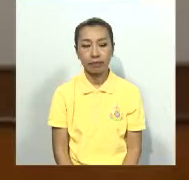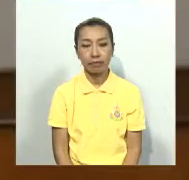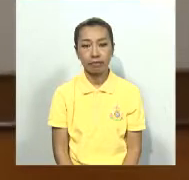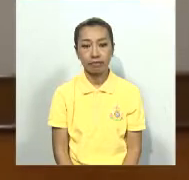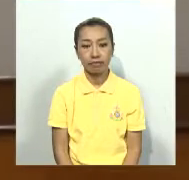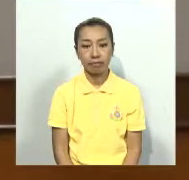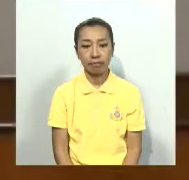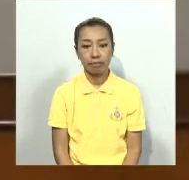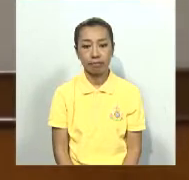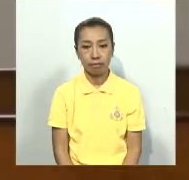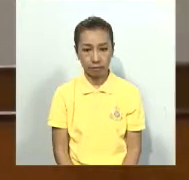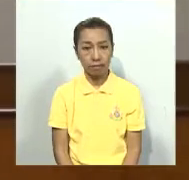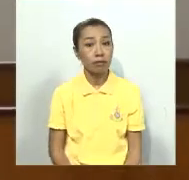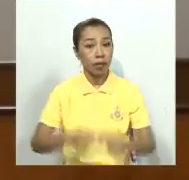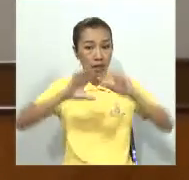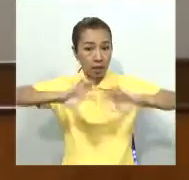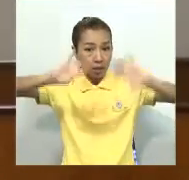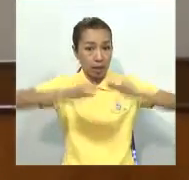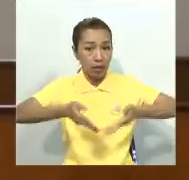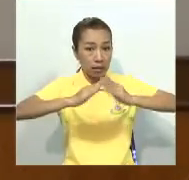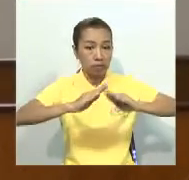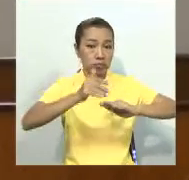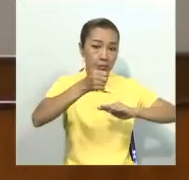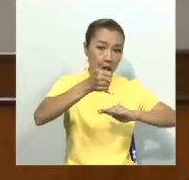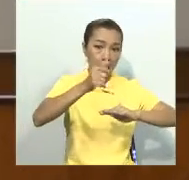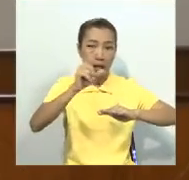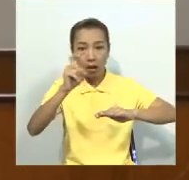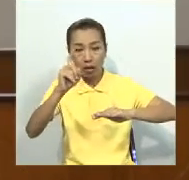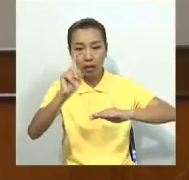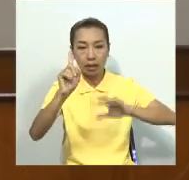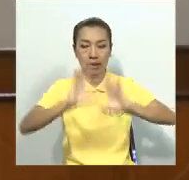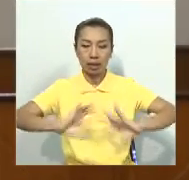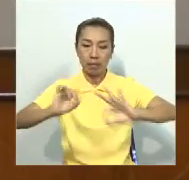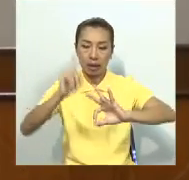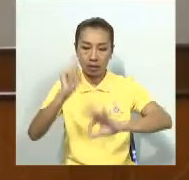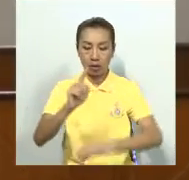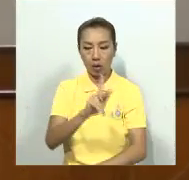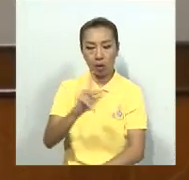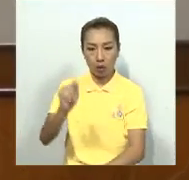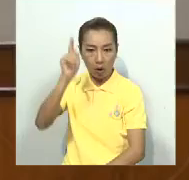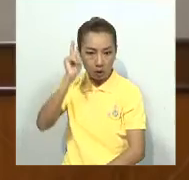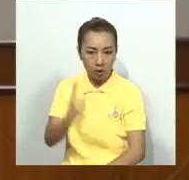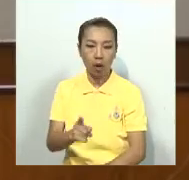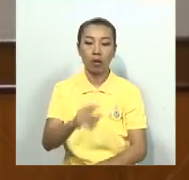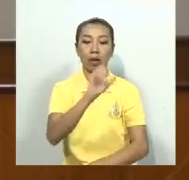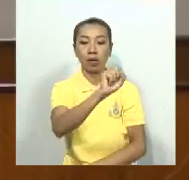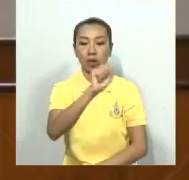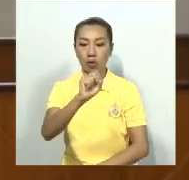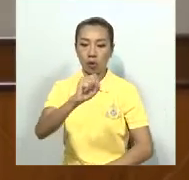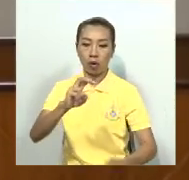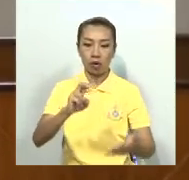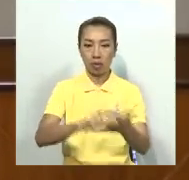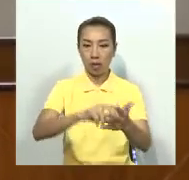คือต้องบอกคุณผู้ชมแบบนี้นะครับจะจัดตั้งรัฐบาลได้หรือไม่ได้เนี่ยขั้นตอนสำคัญที่ต้องผ่านไปก่อนก็คือกกต.รับรองรายชื ่ อส.